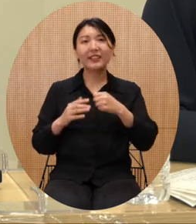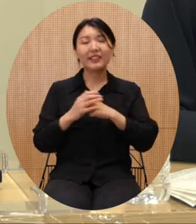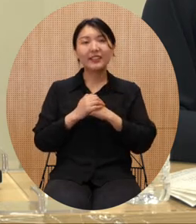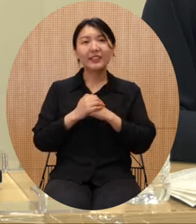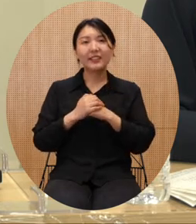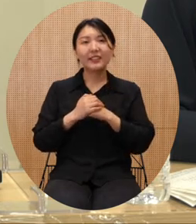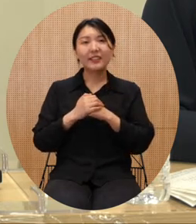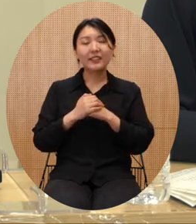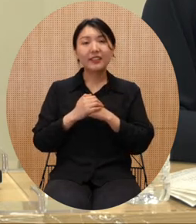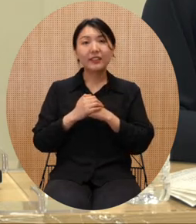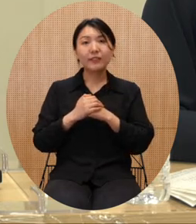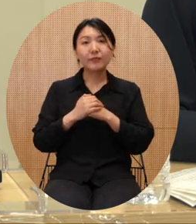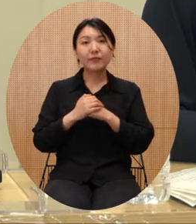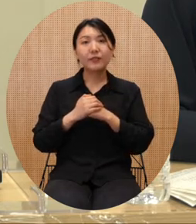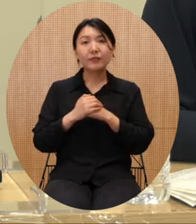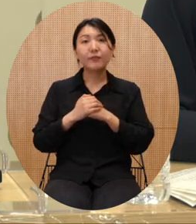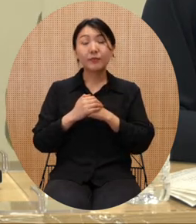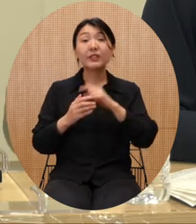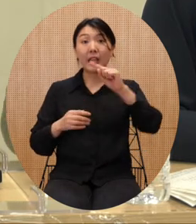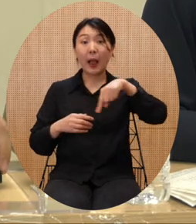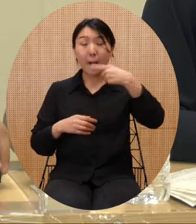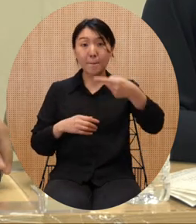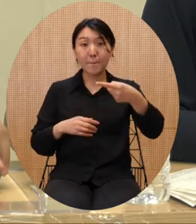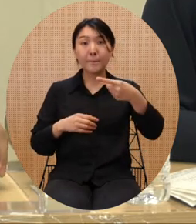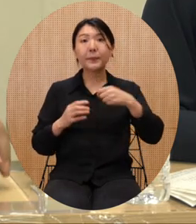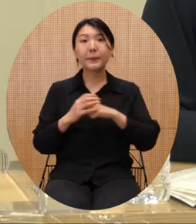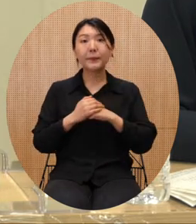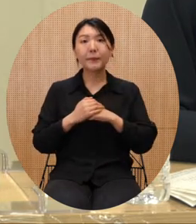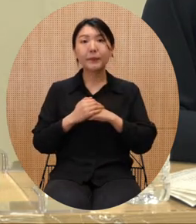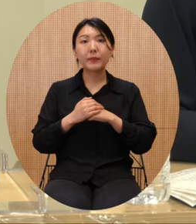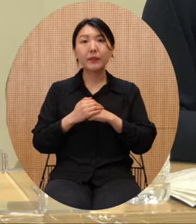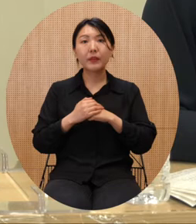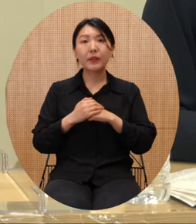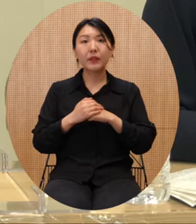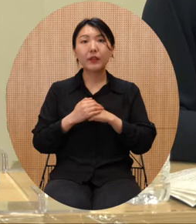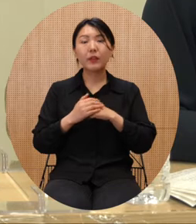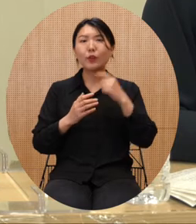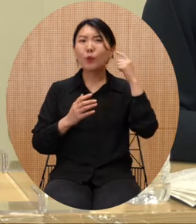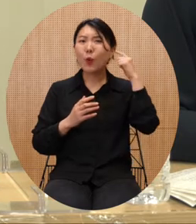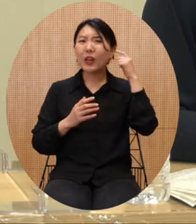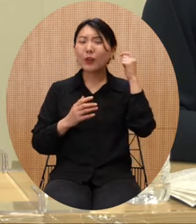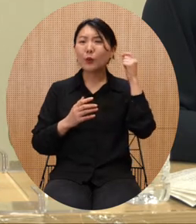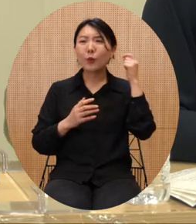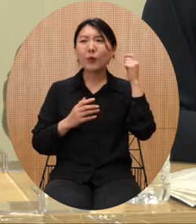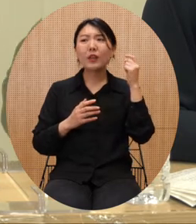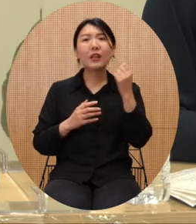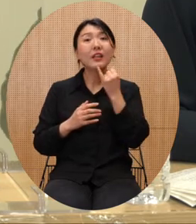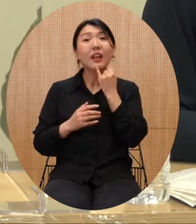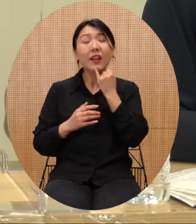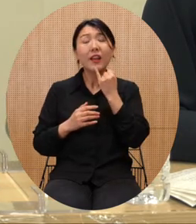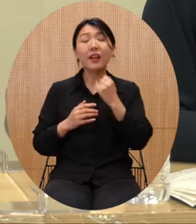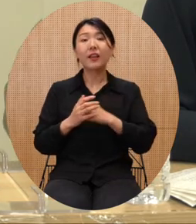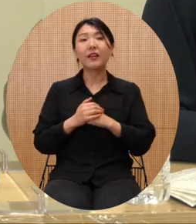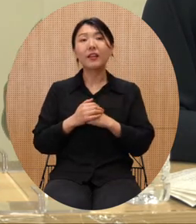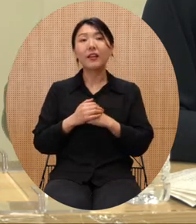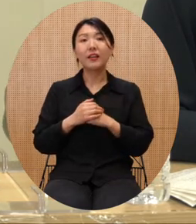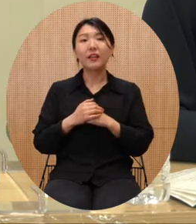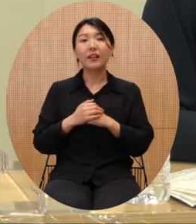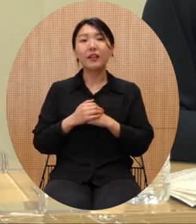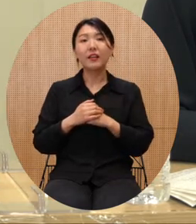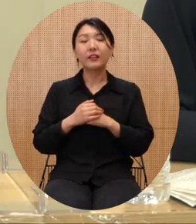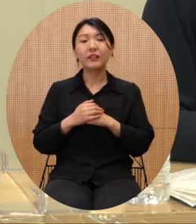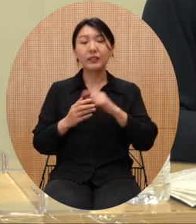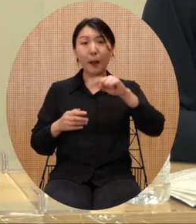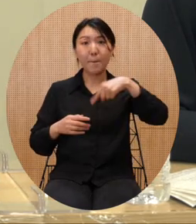들리는 부분인 것 같습니다. 네, 다음 소리 그렇게 울리지 않죠? 이 정도 톤으로 얘기하면요. 네.